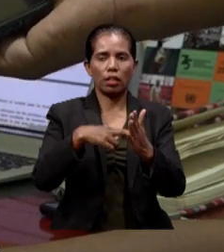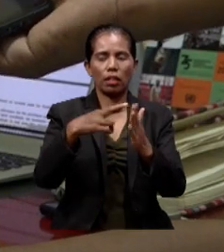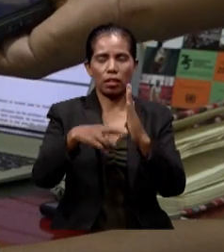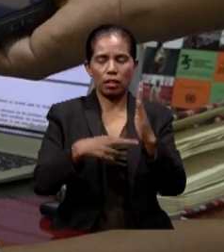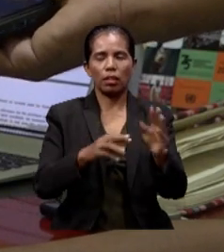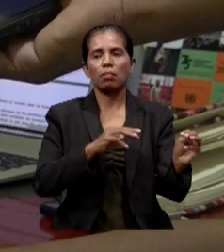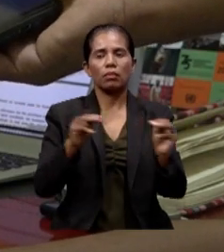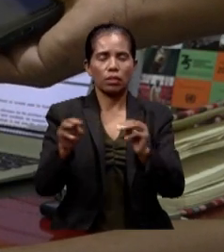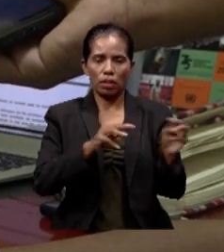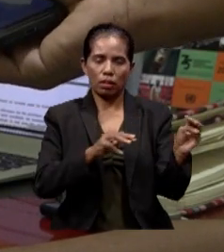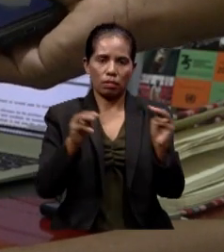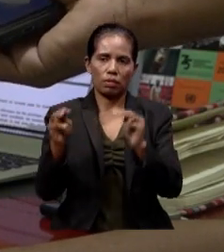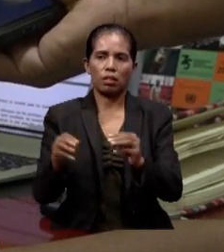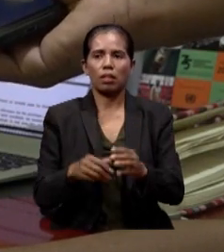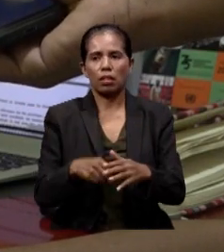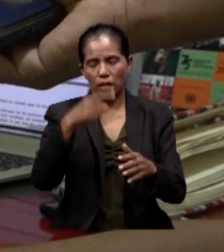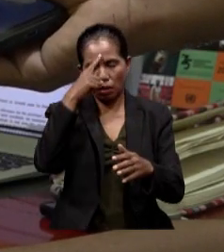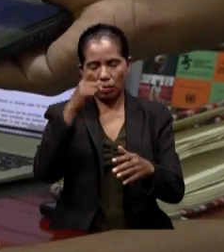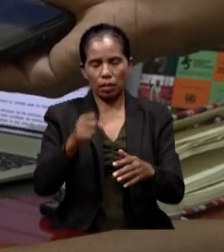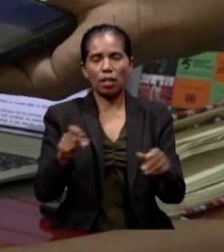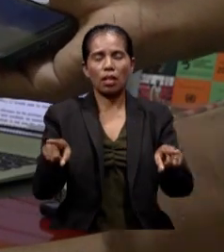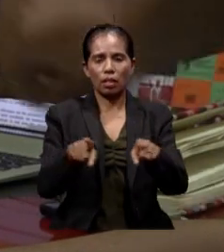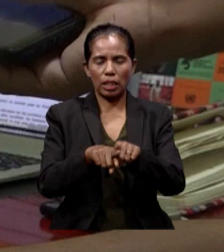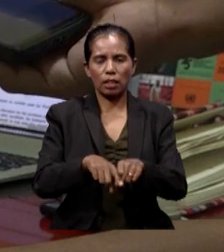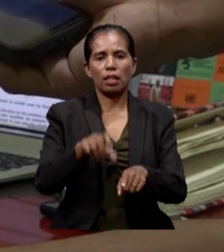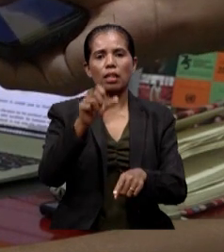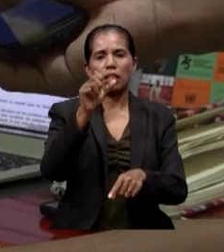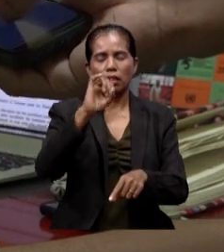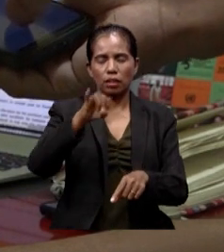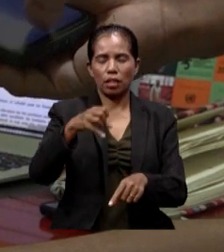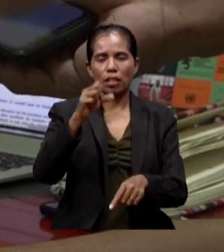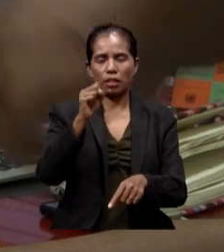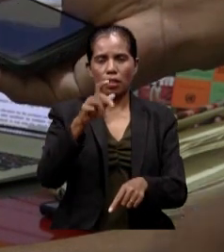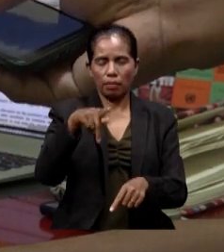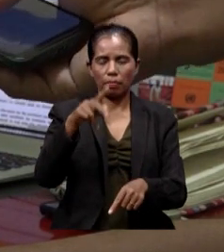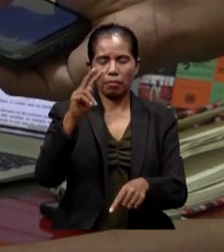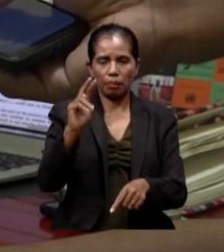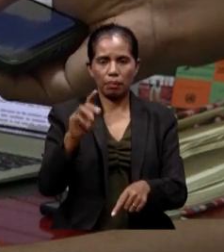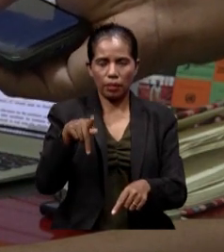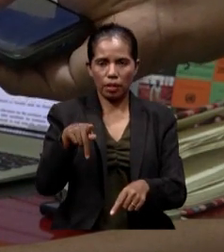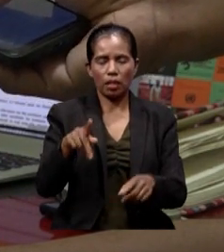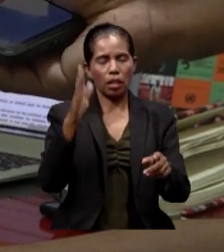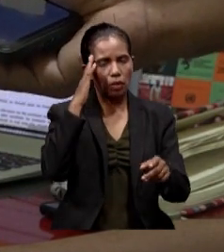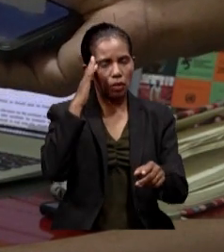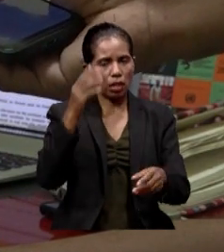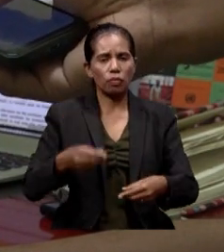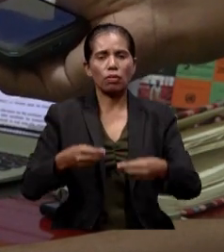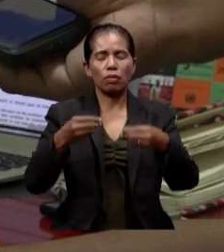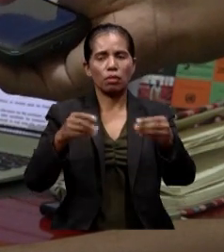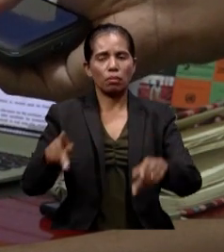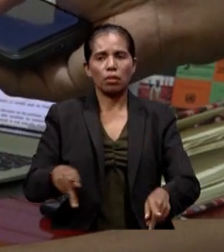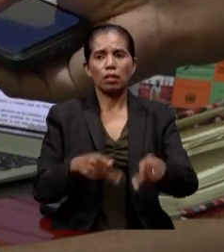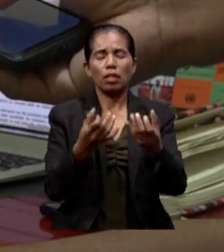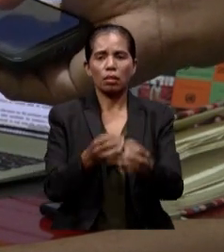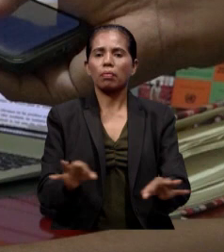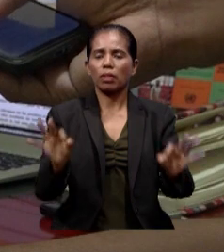altera red tamane hanesang je sempinya hanoi ne be fosai na ba publiku kata buat